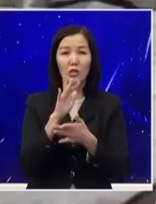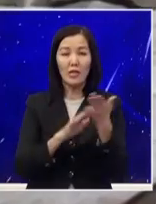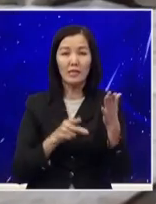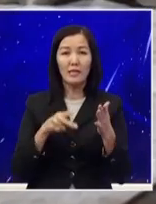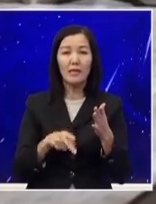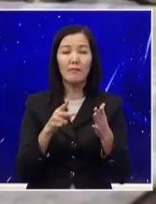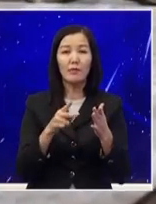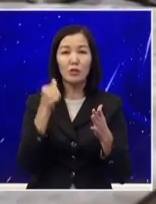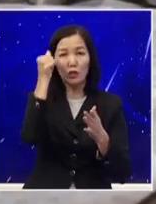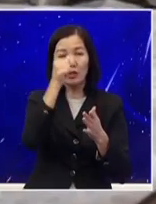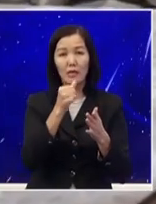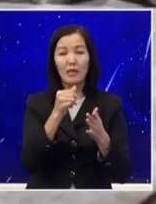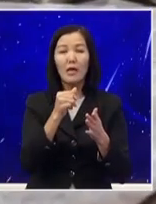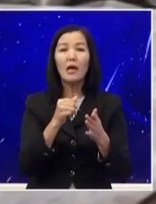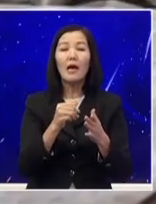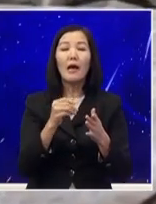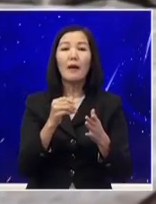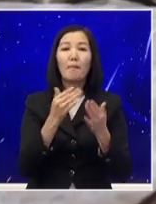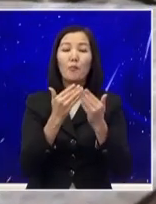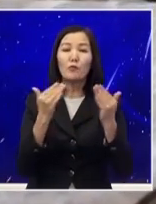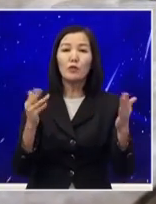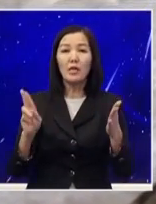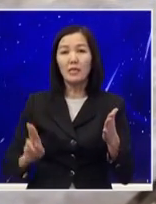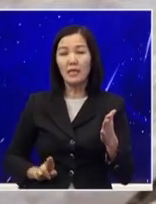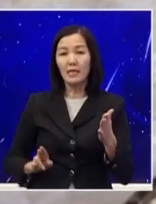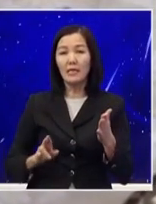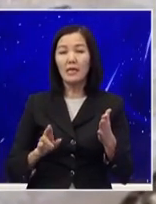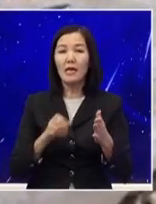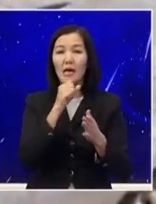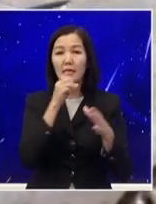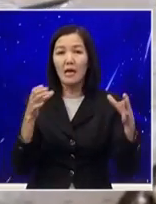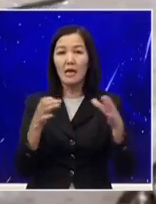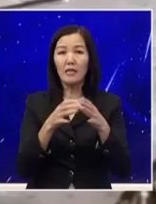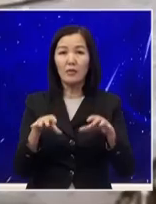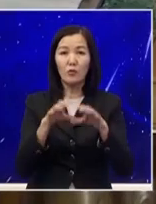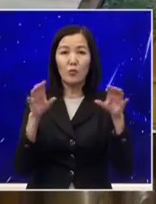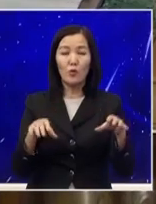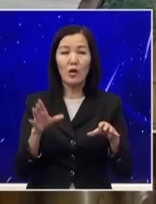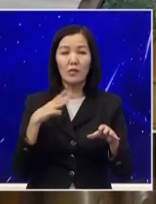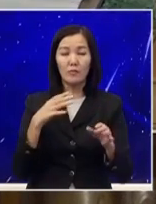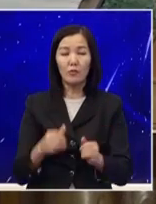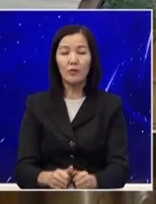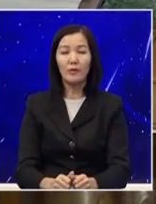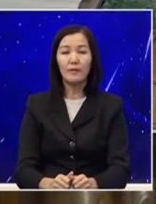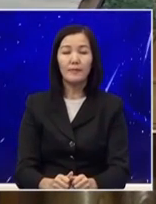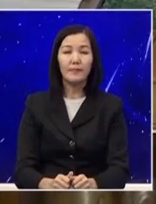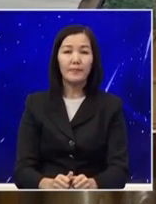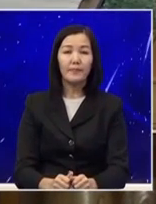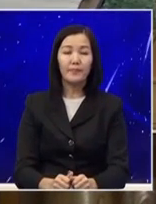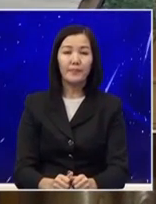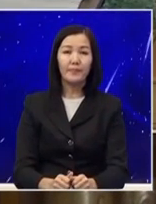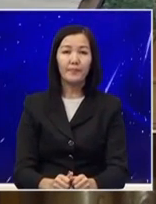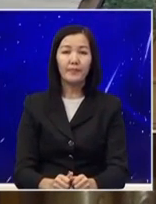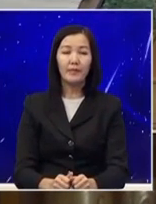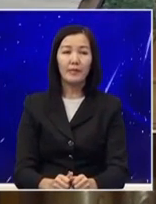жылдан Ілияс Жансүгіров атындағы әдеби музейдің директоры және ақсақалдар алқасының төрағасы болды. Ал мына біздің